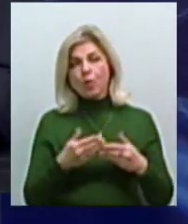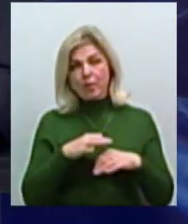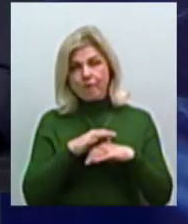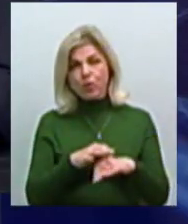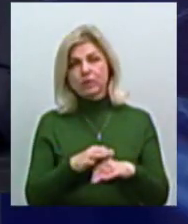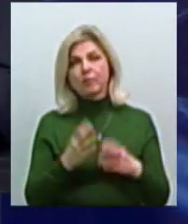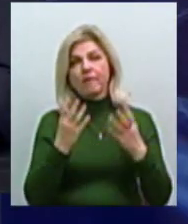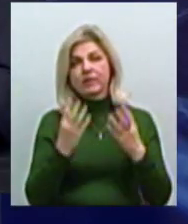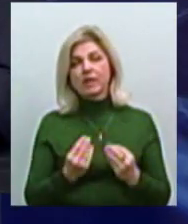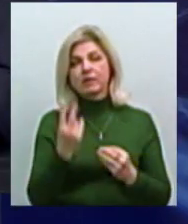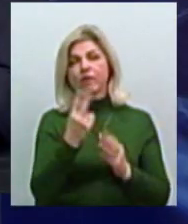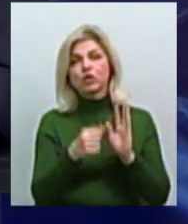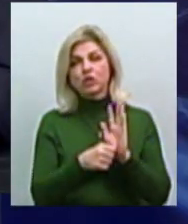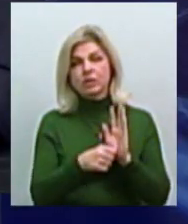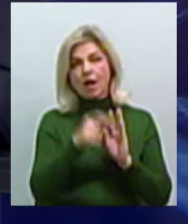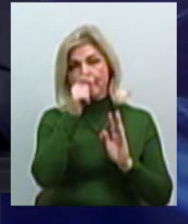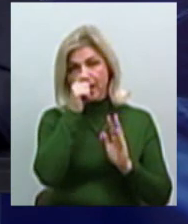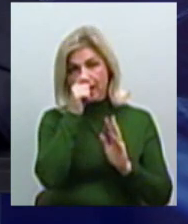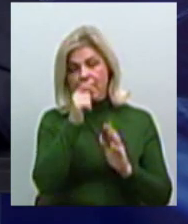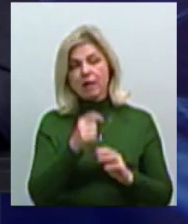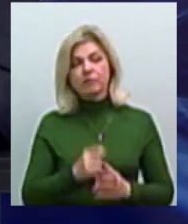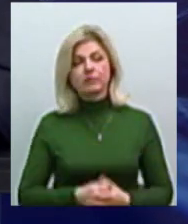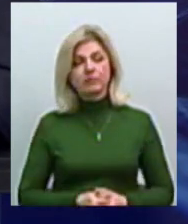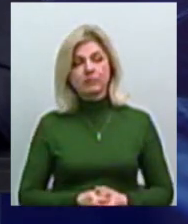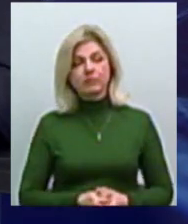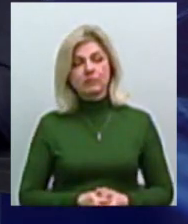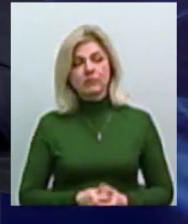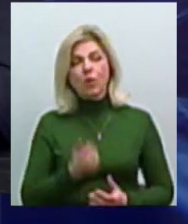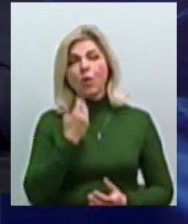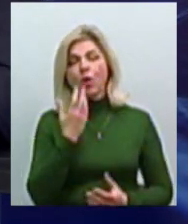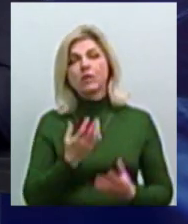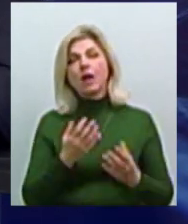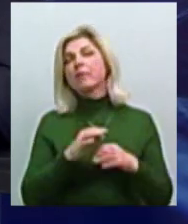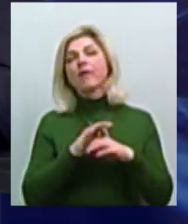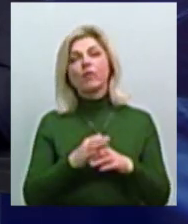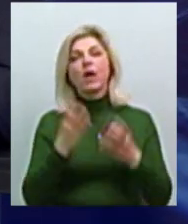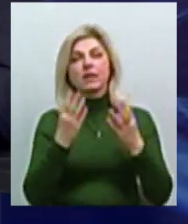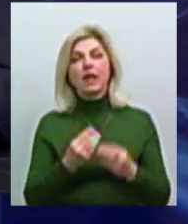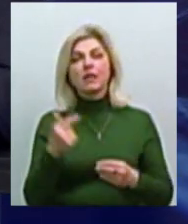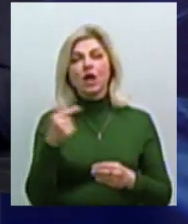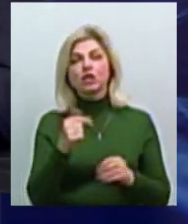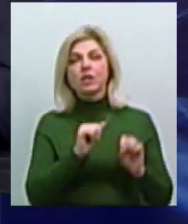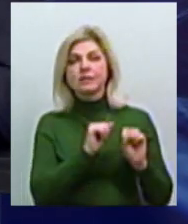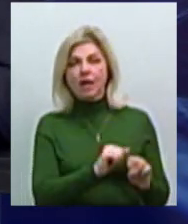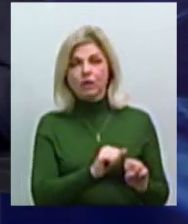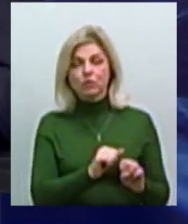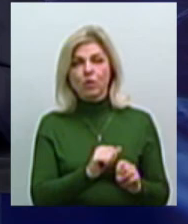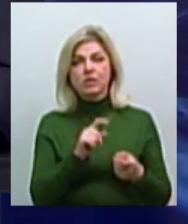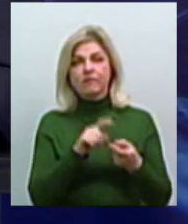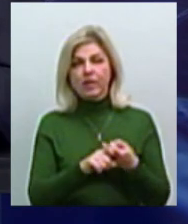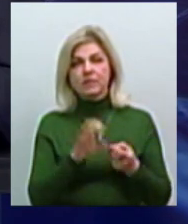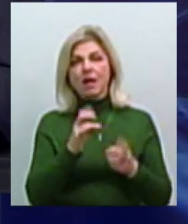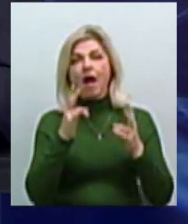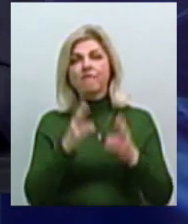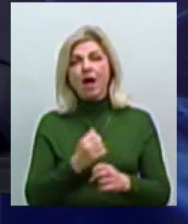день 26 апреля, коли проводимо День цивільного захисту, пов'язаний з